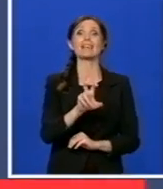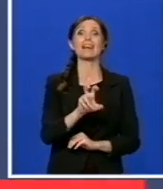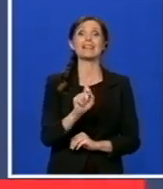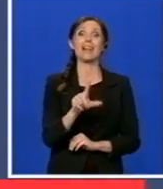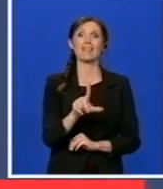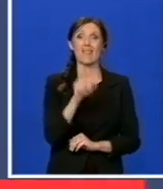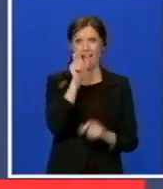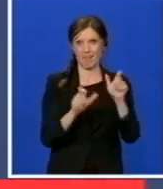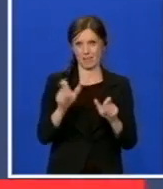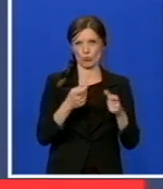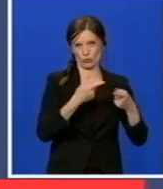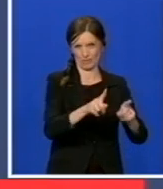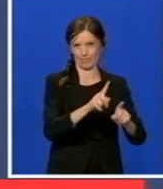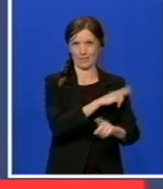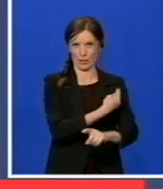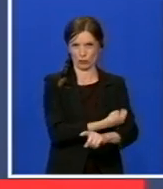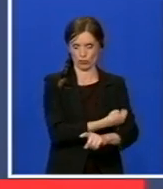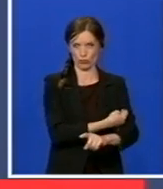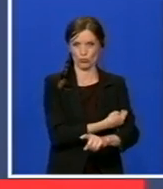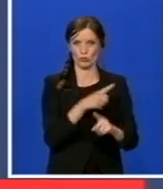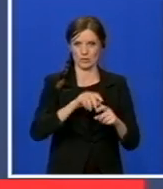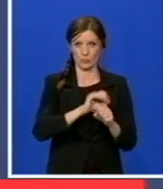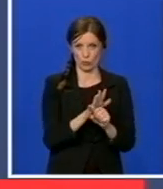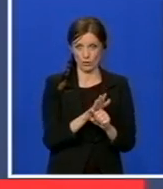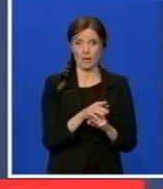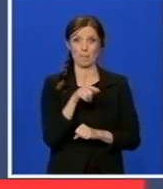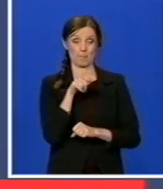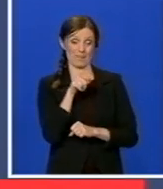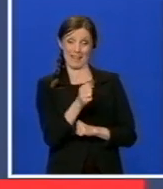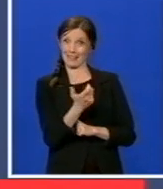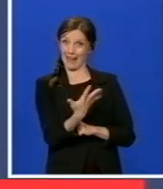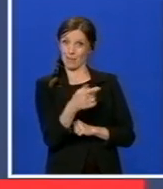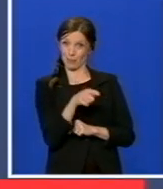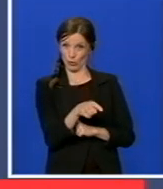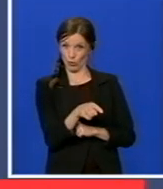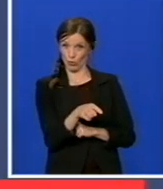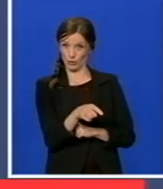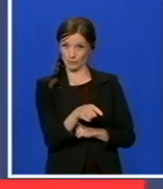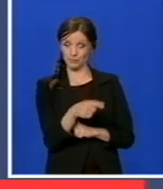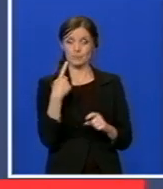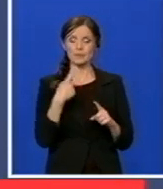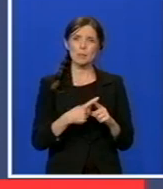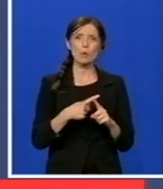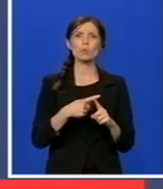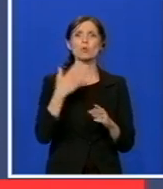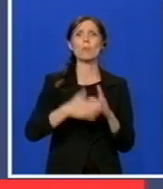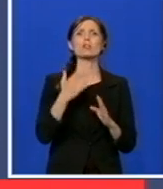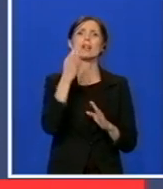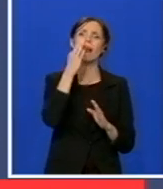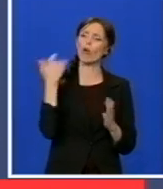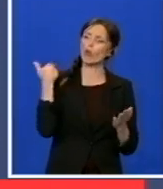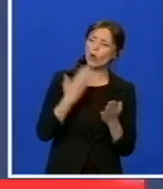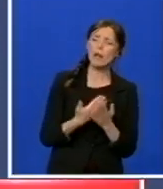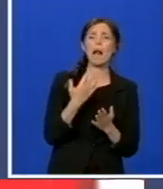pacijenata. S obzirom na ovakav broj pacijenata i u toku poslednjih nekoliko dana i